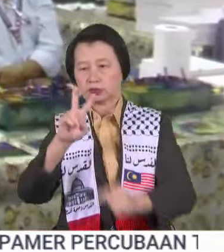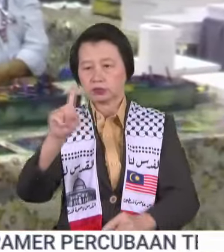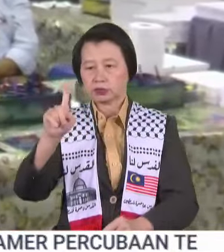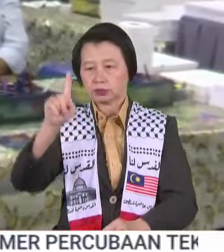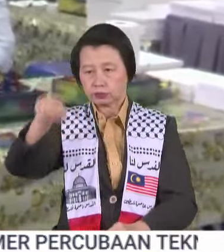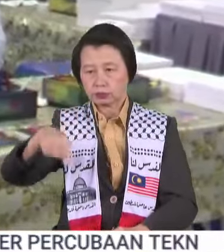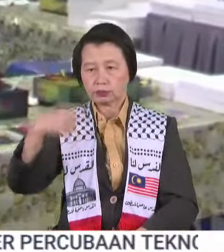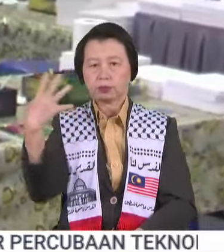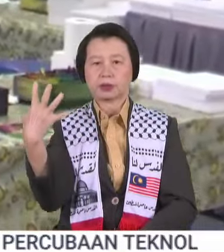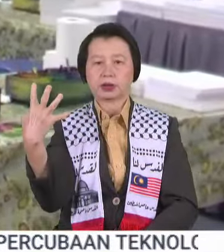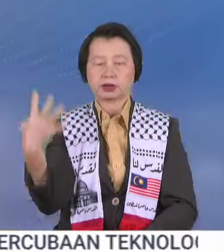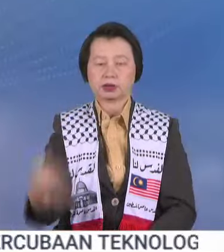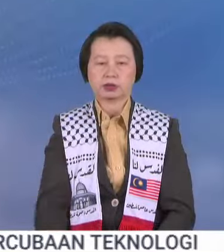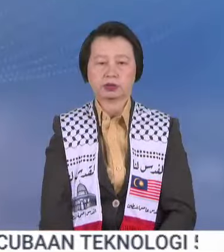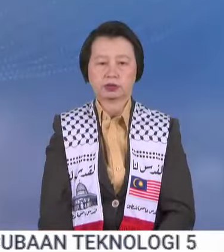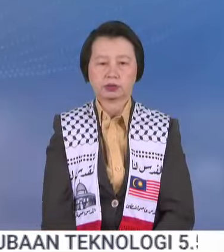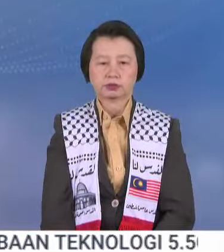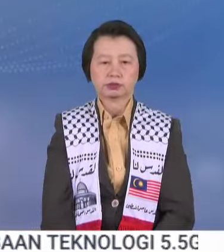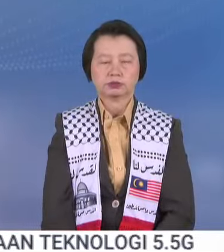April.